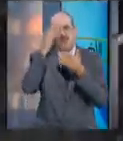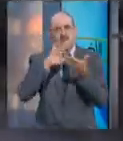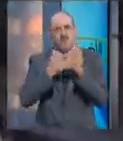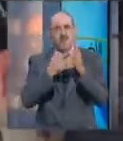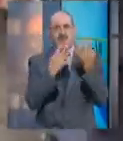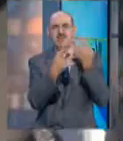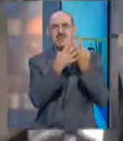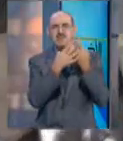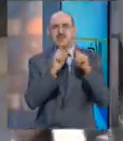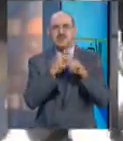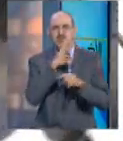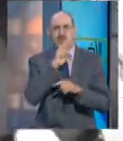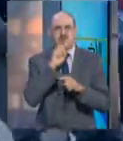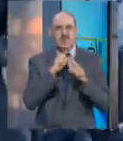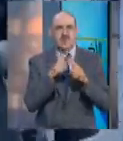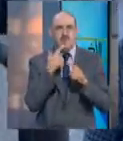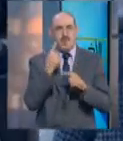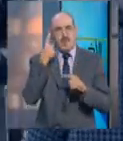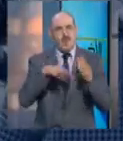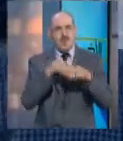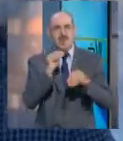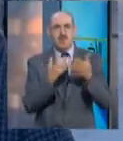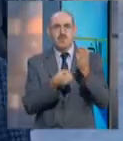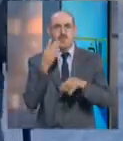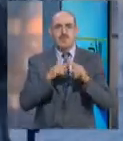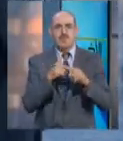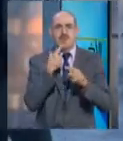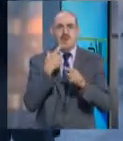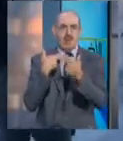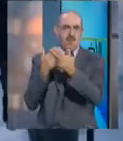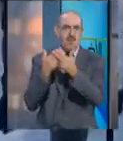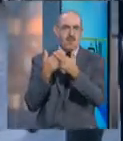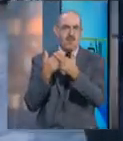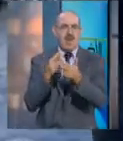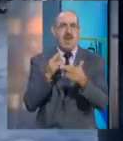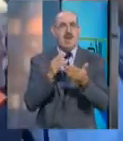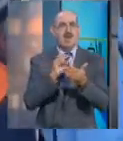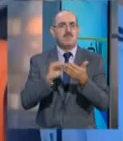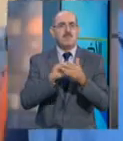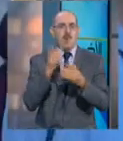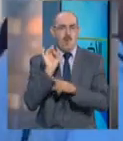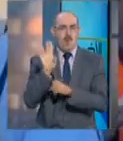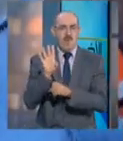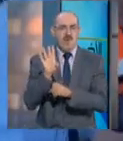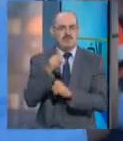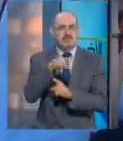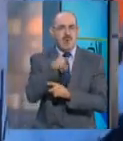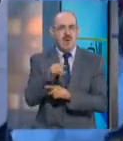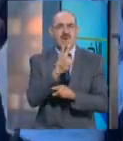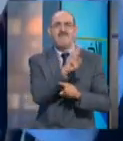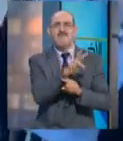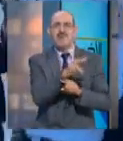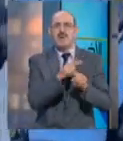سجون الاحتلال الصهيوني لاتخاذ خطوات ضد إدارة هذه الأخيرة رفضاً لقرار إلغاء